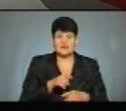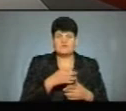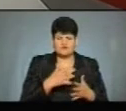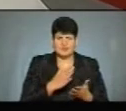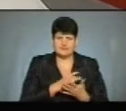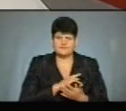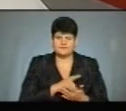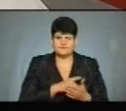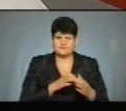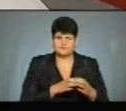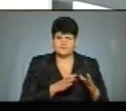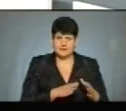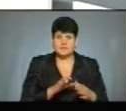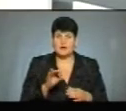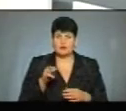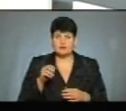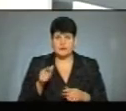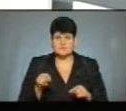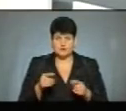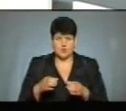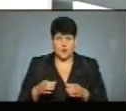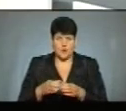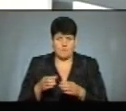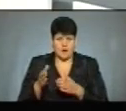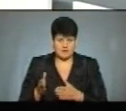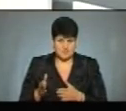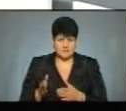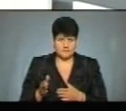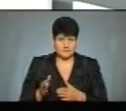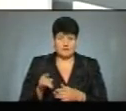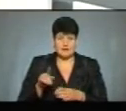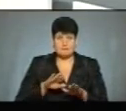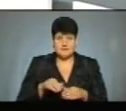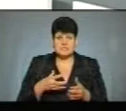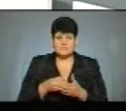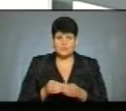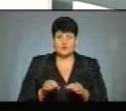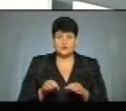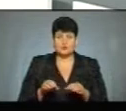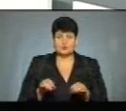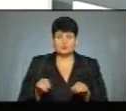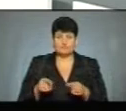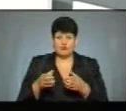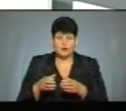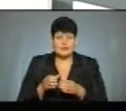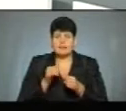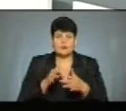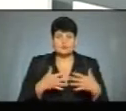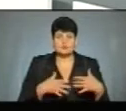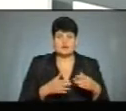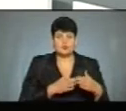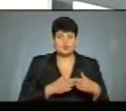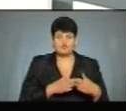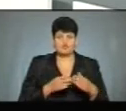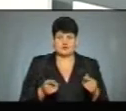громади. Тобто, якщо біля якоїсь ОТГ створюється нова громада, вона після свого створення не має послабити сусідню громаду, яка вже там діє